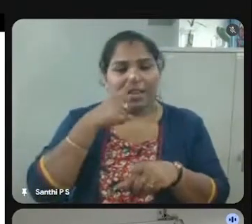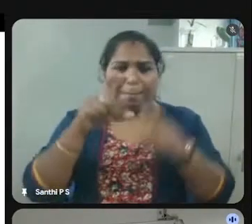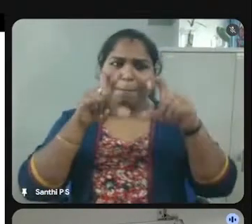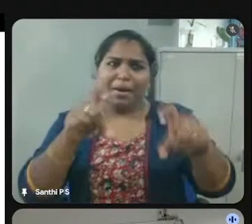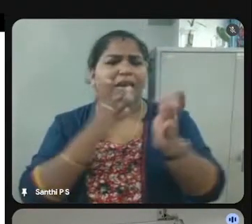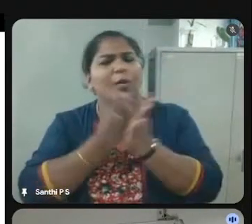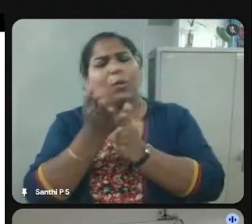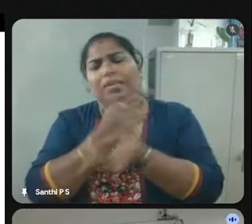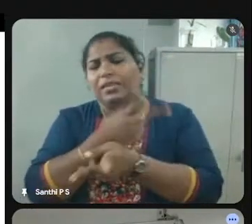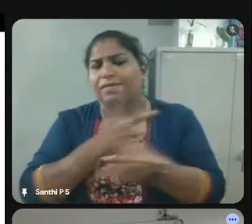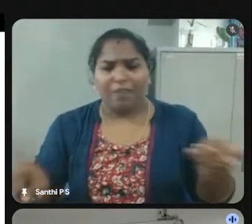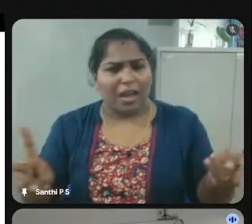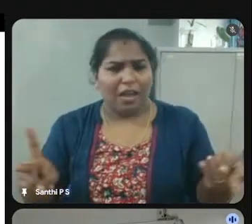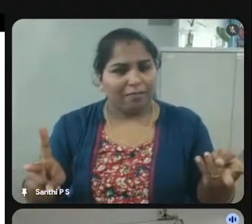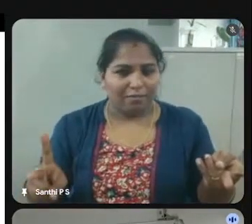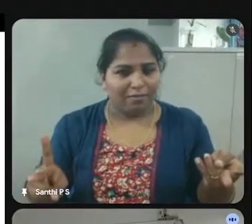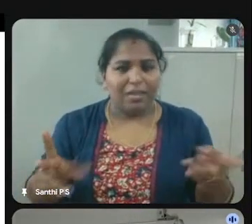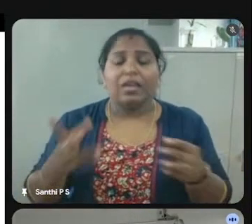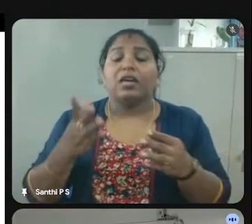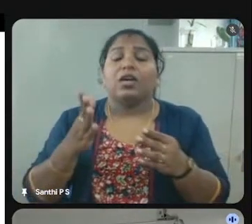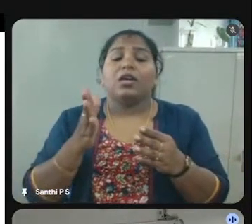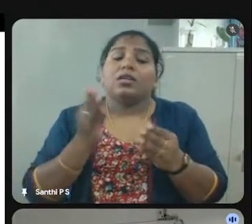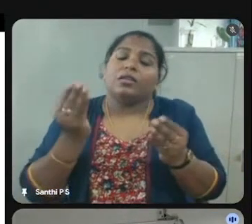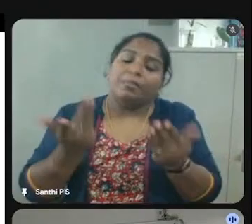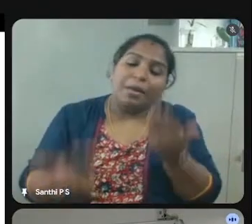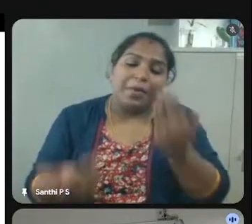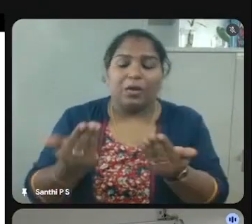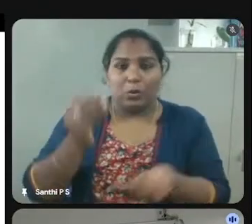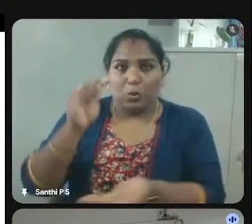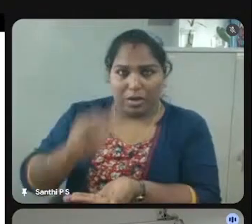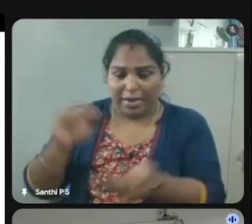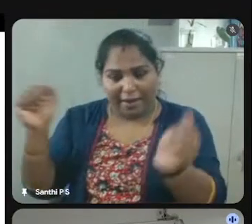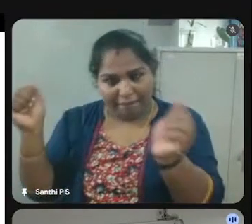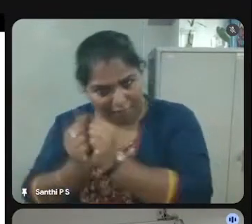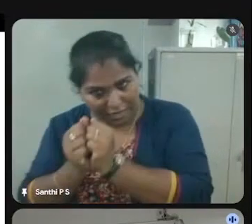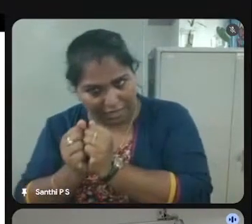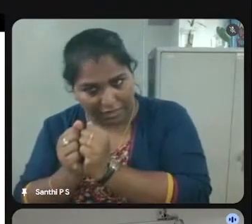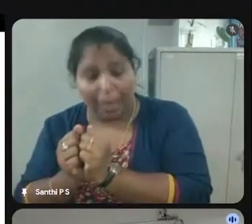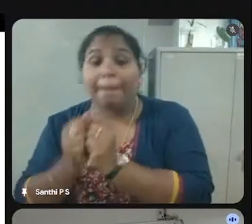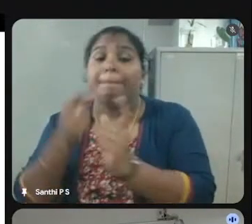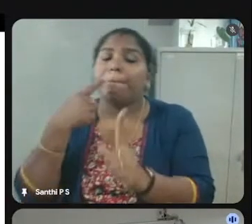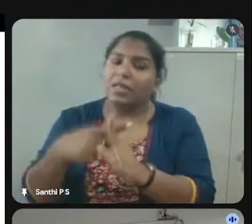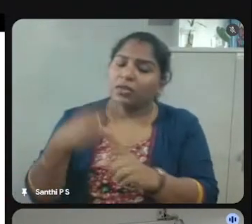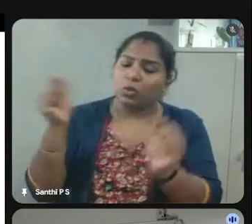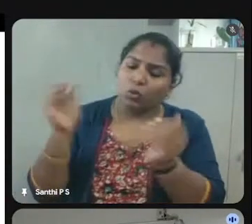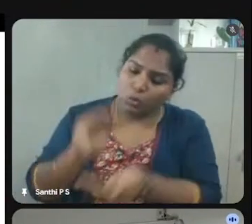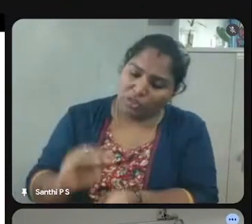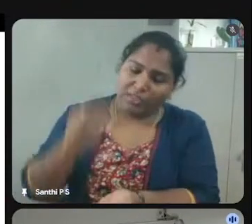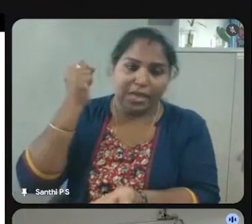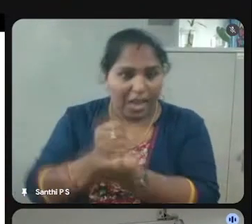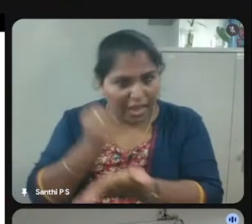കാണിക്കുക. ബ്ലെൻഡ് എന്ന് പറഞ്ഞാൽ ഞാൻ ഉദ്ദേശിച്ചത് ഒരേ സമയം കുട്ടിക്ക് ഒപ്പം നിൽക്കുന്നു, കുട്ടിക്ക് വേണ്ട അടിസ്ഥാന ആവശ്യങ്ങൾ ചെയ്തു കൊടുക്കുന്നു,